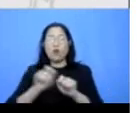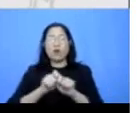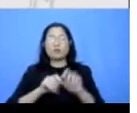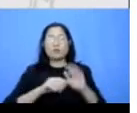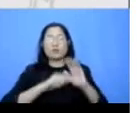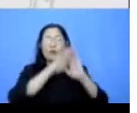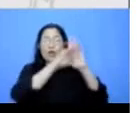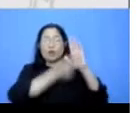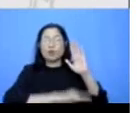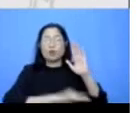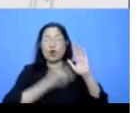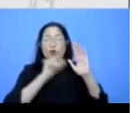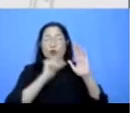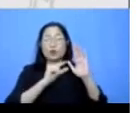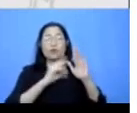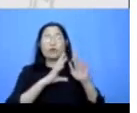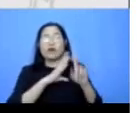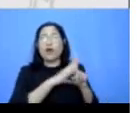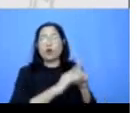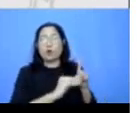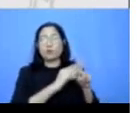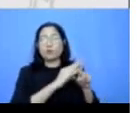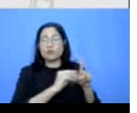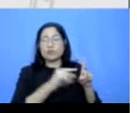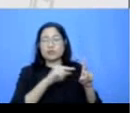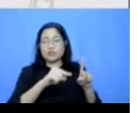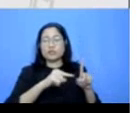untuk adopsi teknologi.